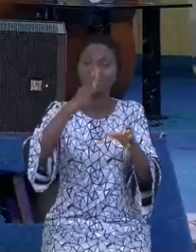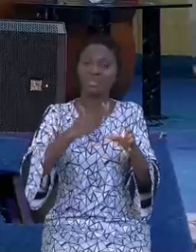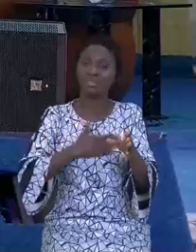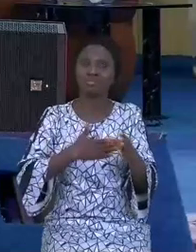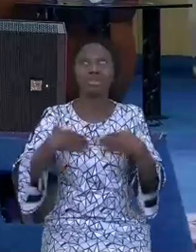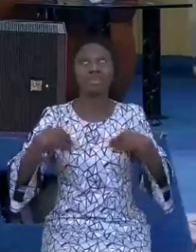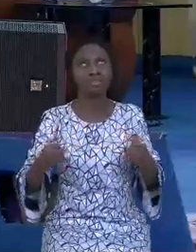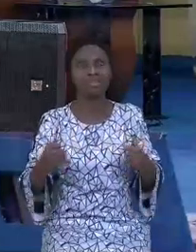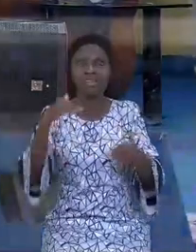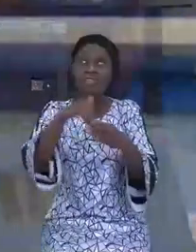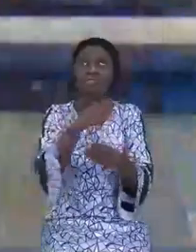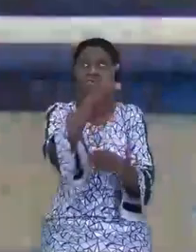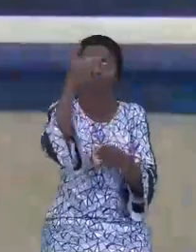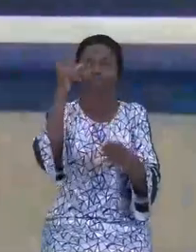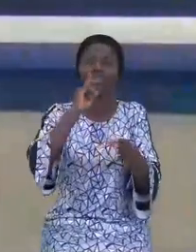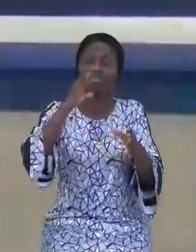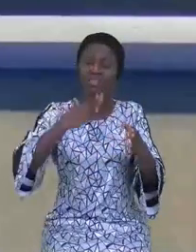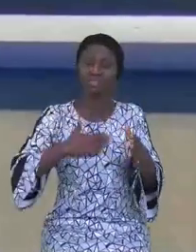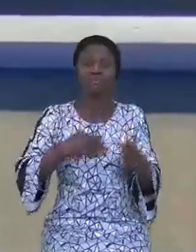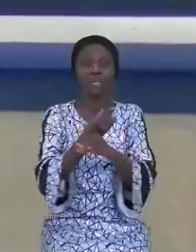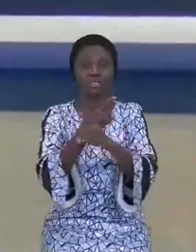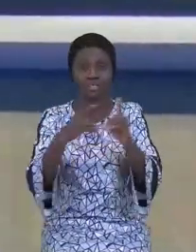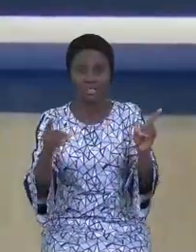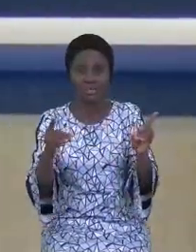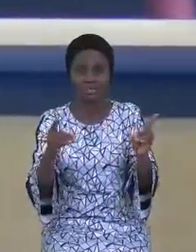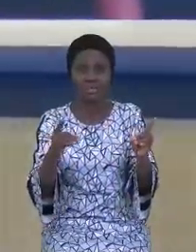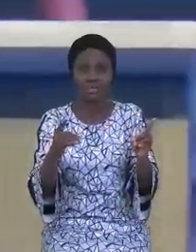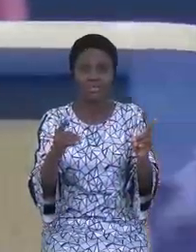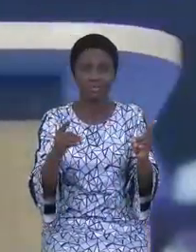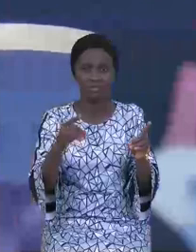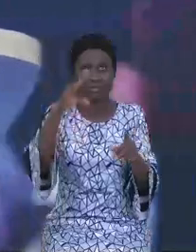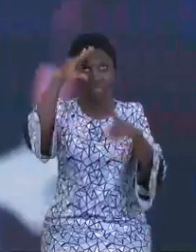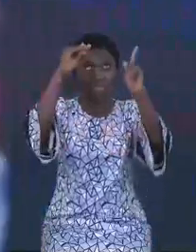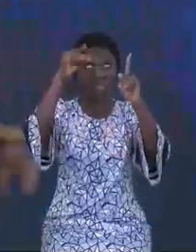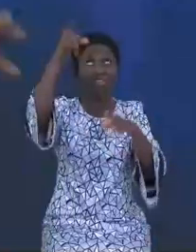ma guérison, en toi se trouve ma délivrance.